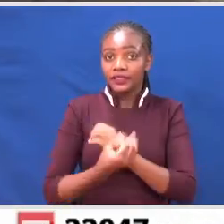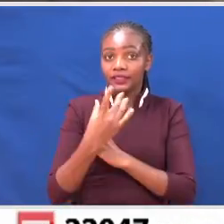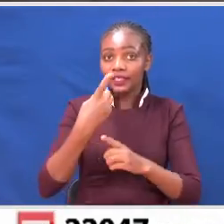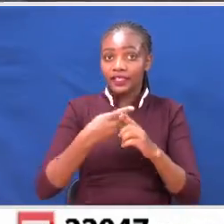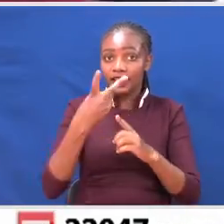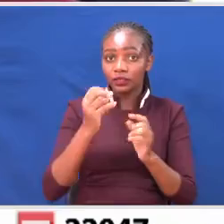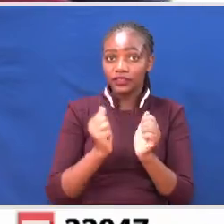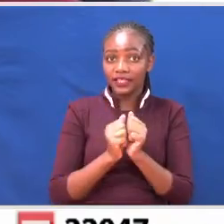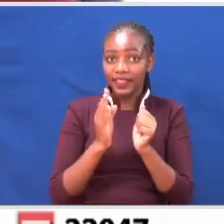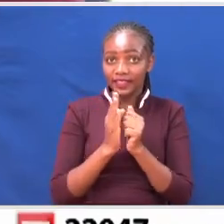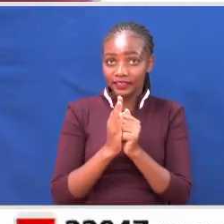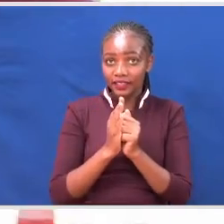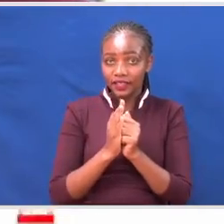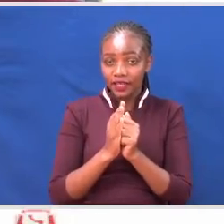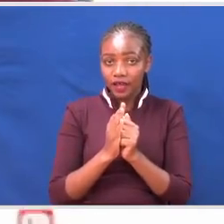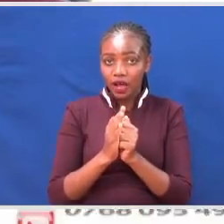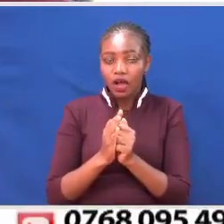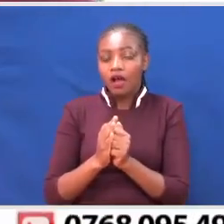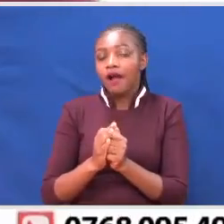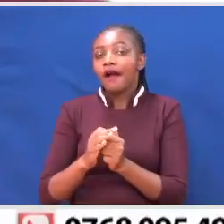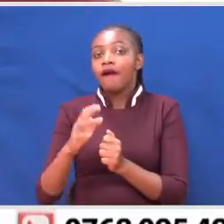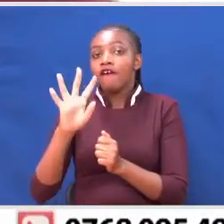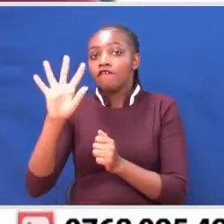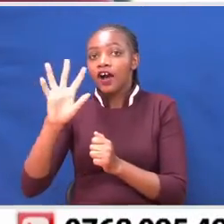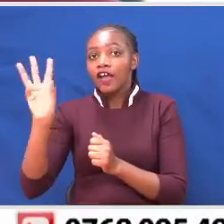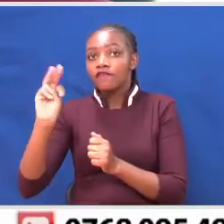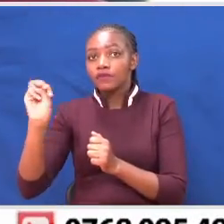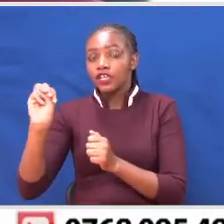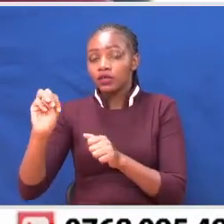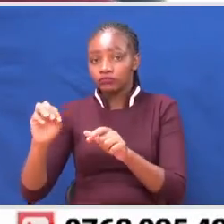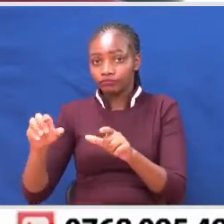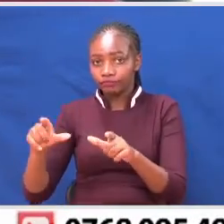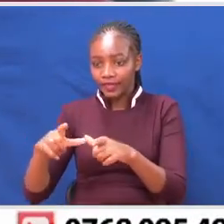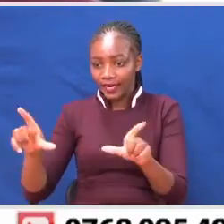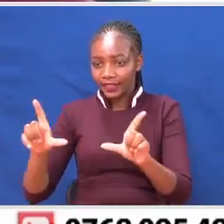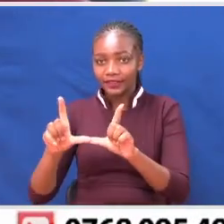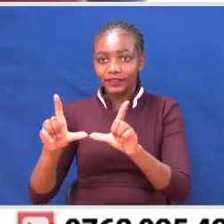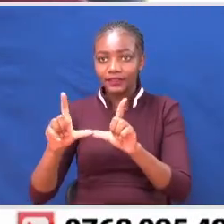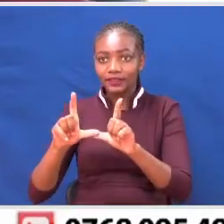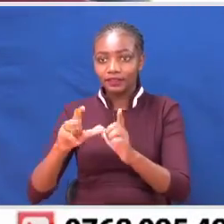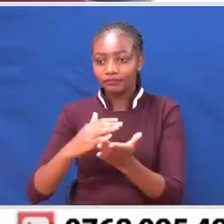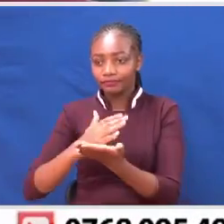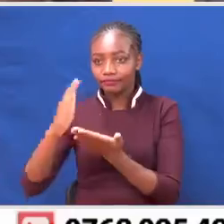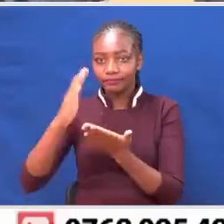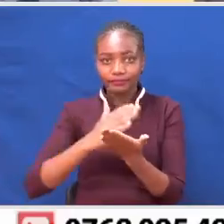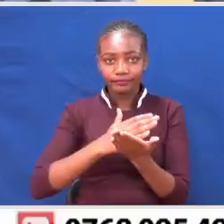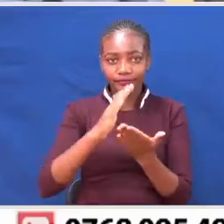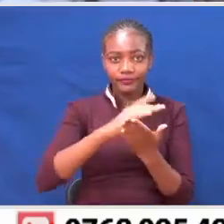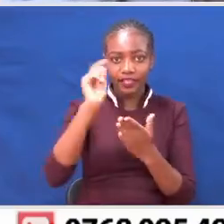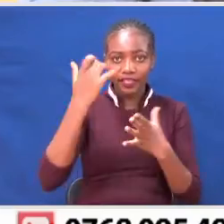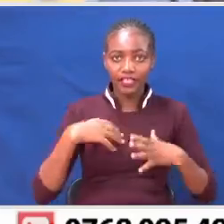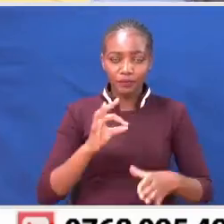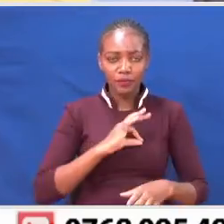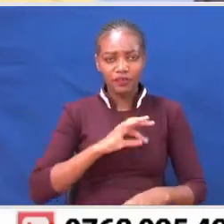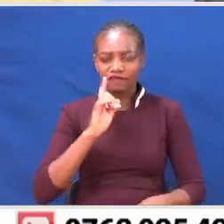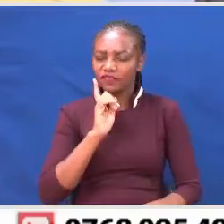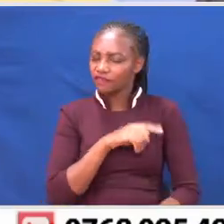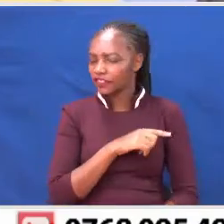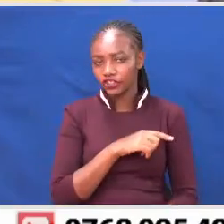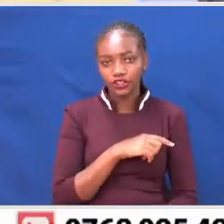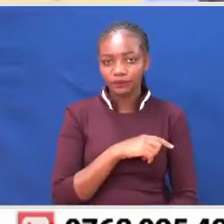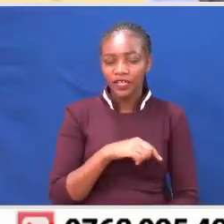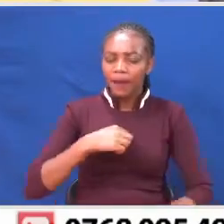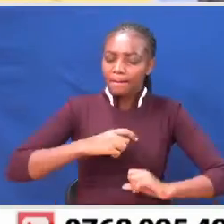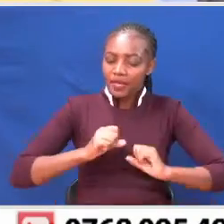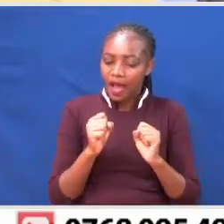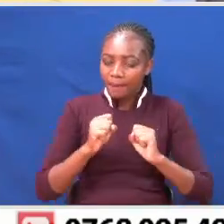2013, zaidi ya hati miliki milioni 5 zimekabidhiwa na Wakenya wengi wamefaidika pakubwa. Sasa nimefurahi, hata nimeshukuru